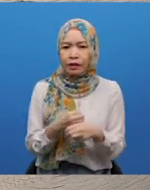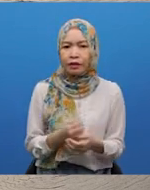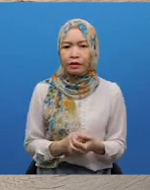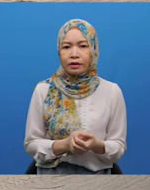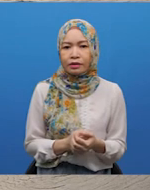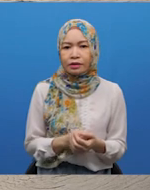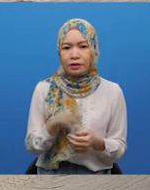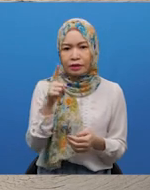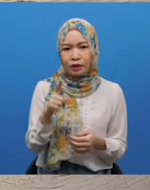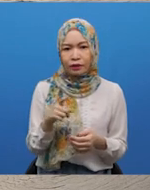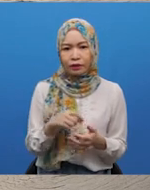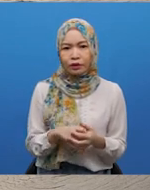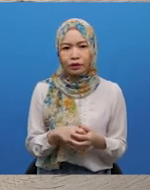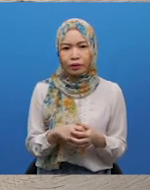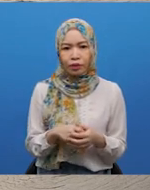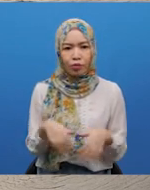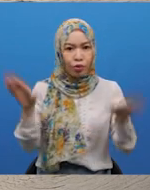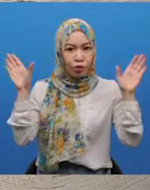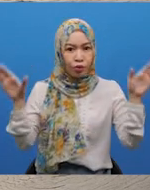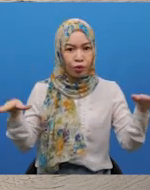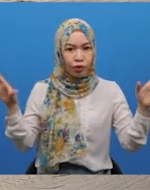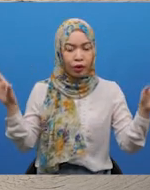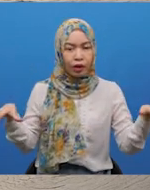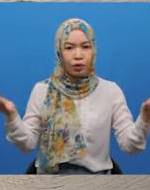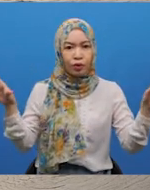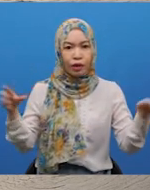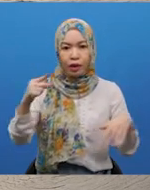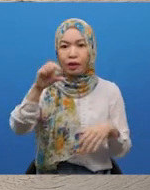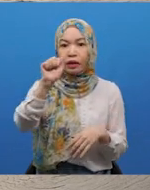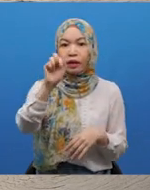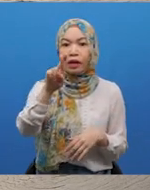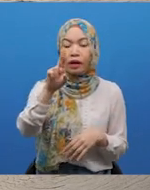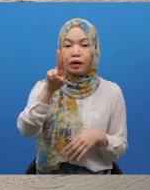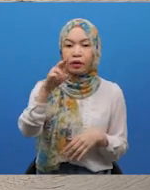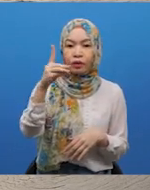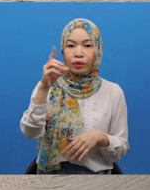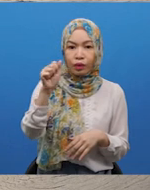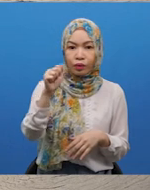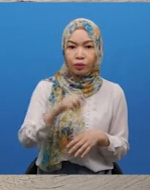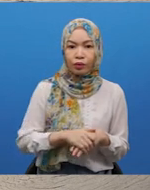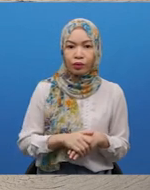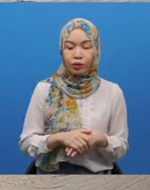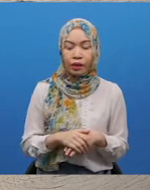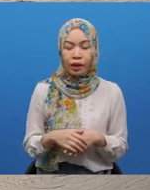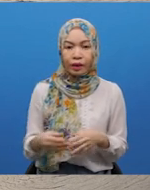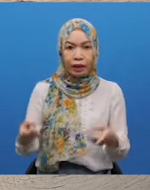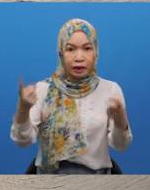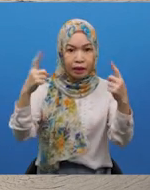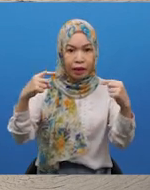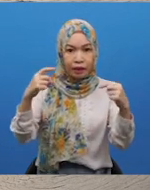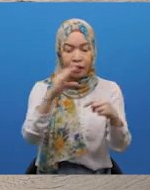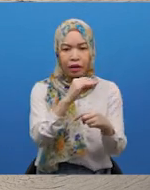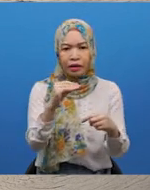burung geroda telah melayang di ruang angkasa negeri Kembayat sehingga menimbulkan